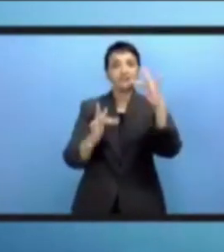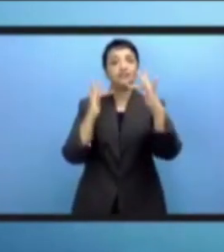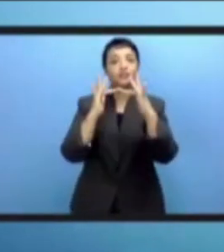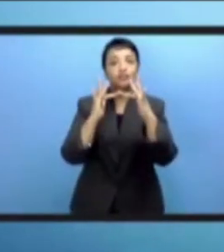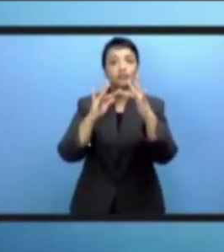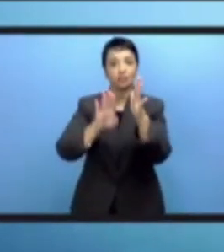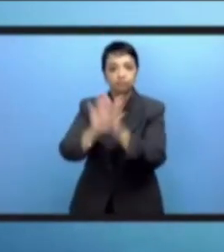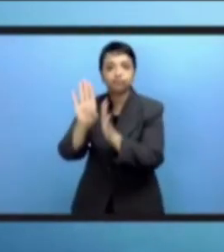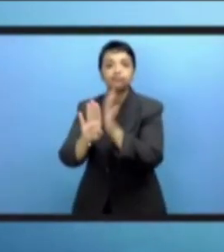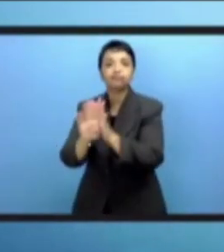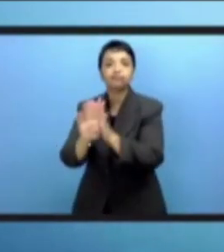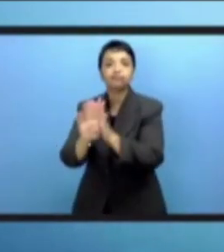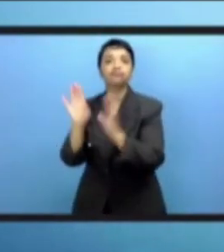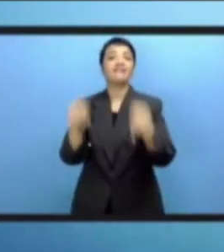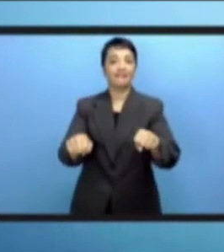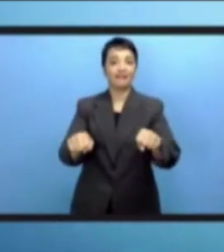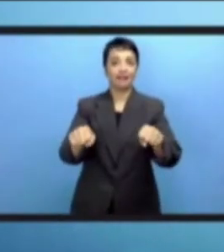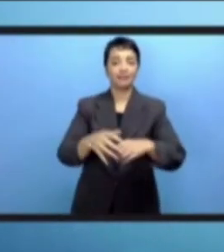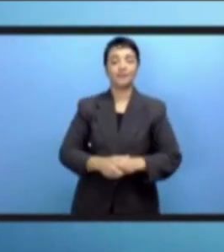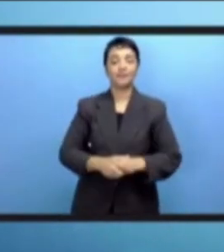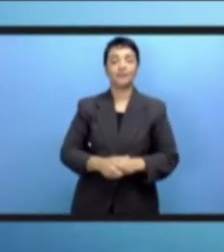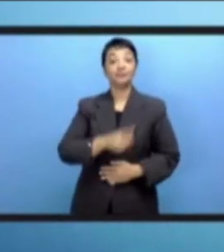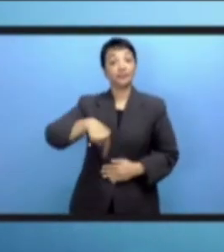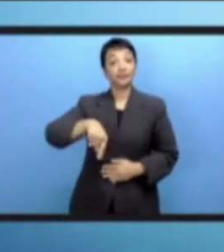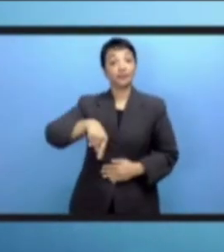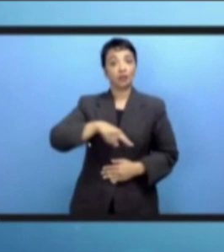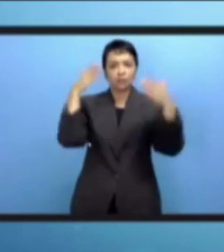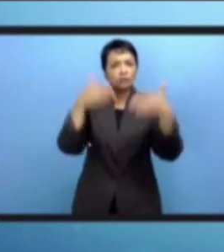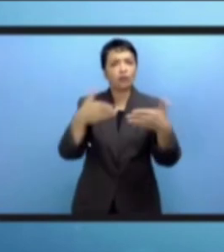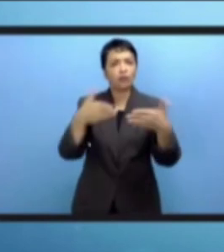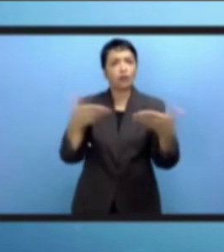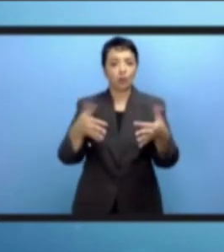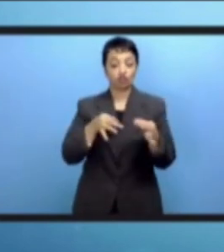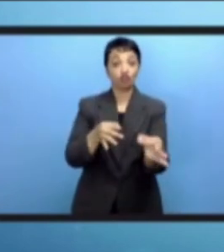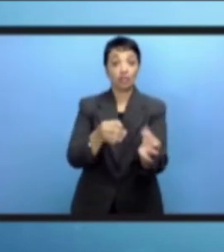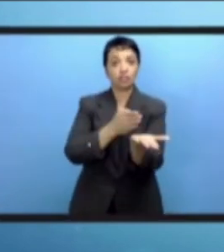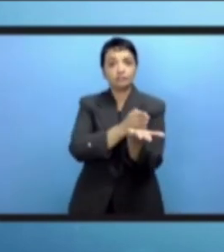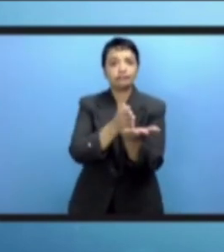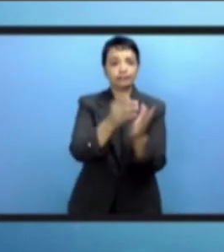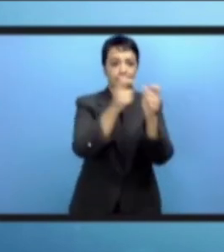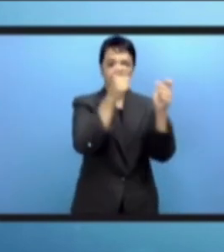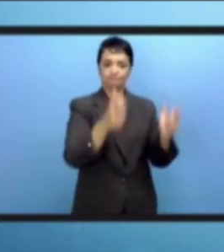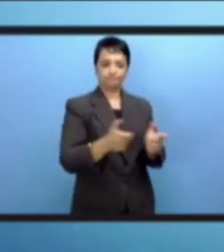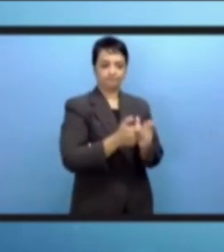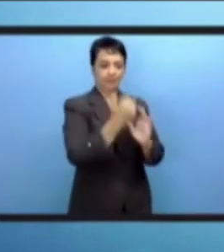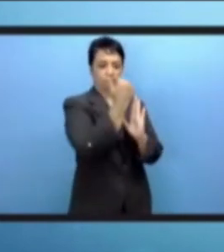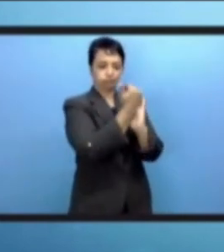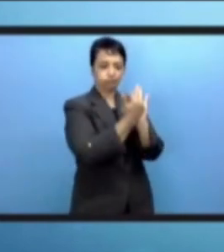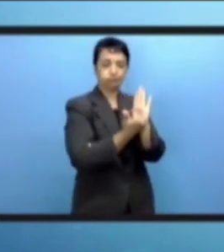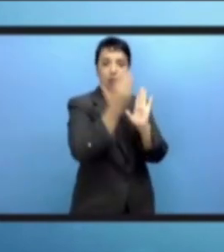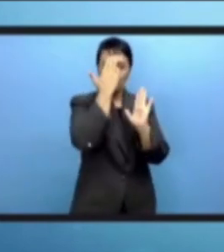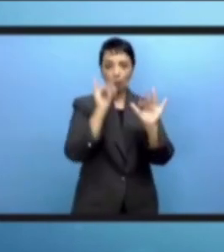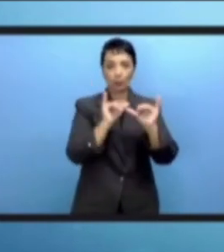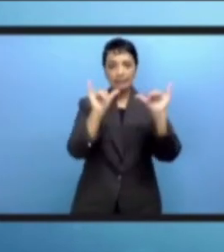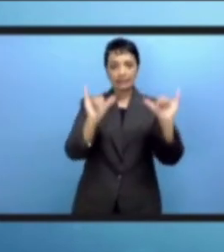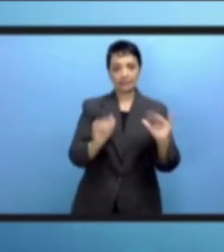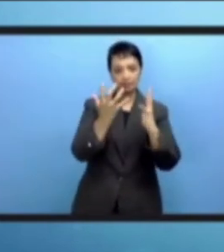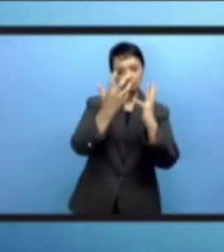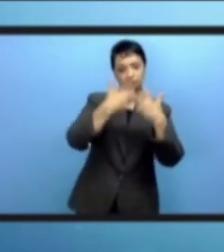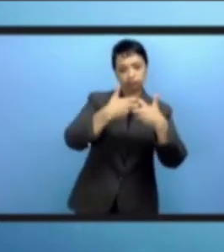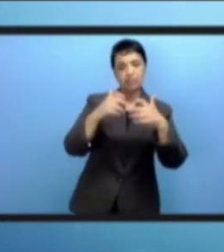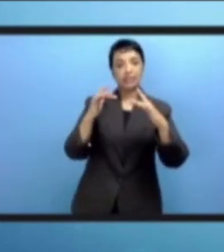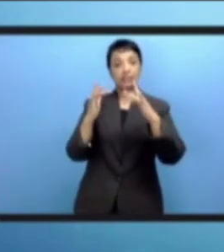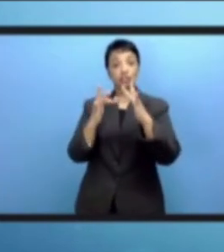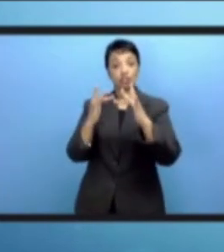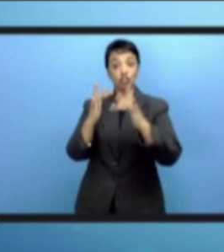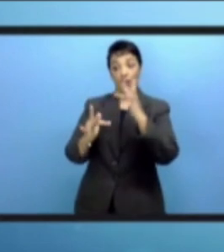4 года назад мы приняли новую стратегию в области цифрового развития для того, чтобы развивать инфраструктуру в нашей стране, создавать системы,